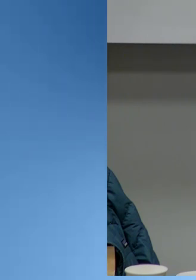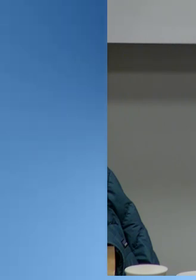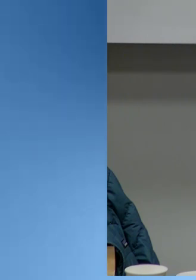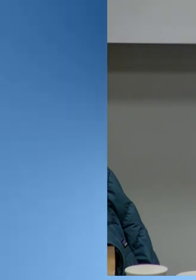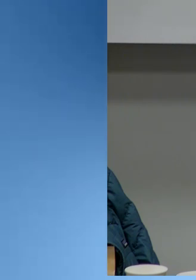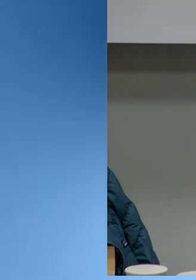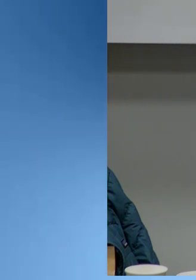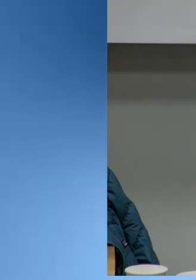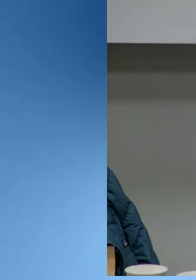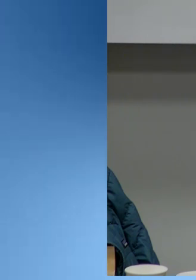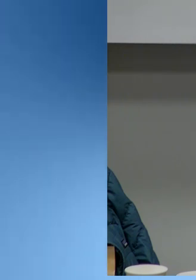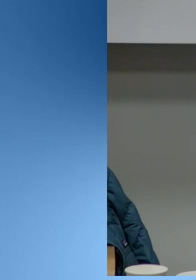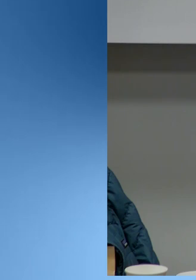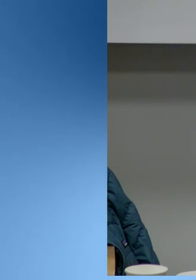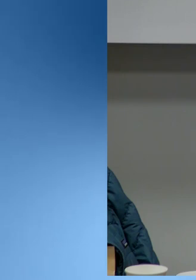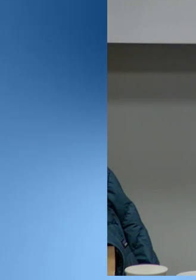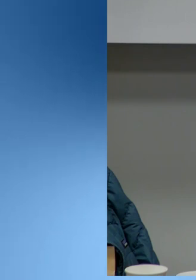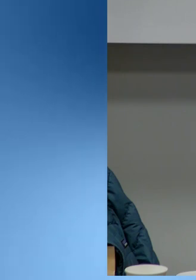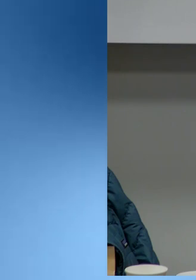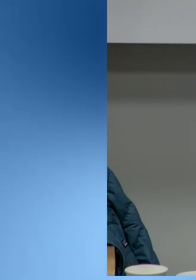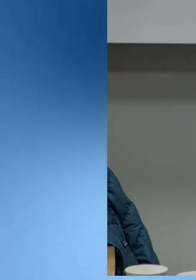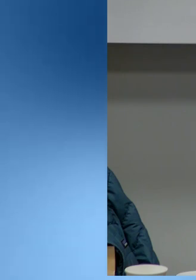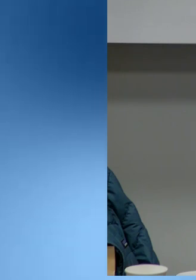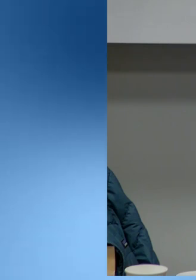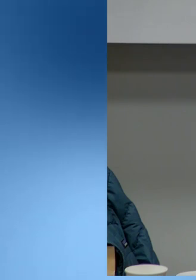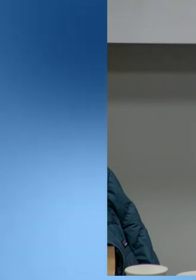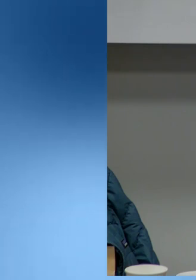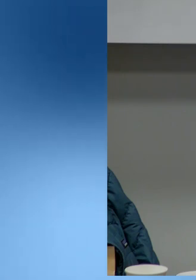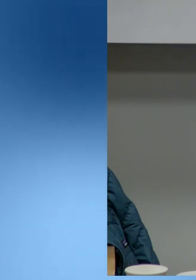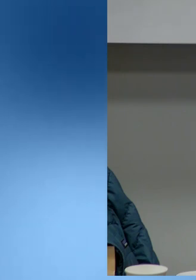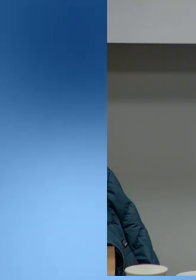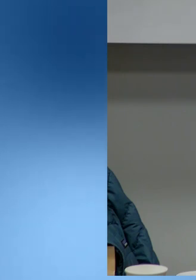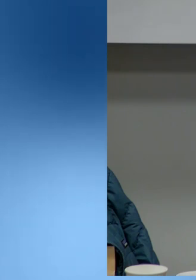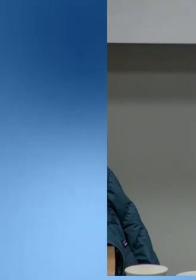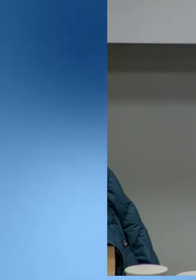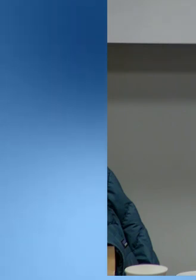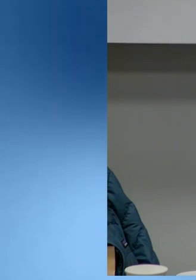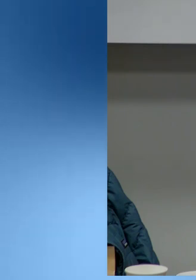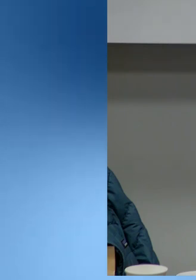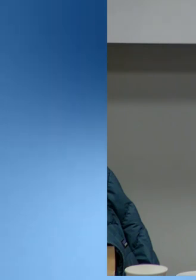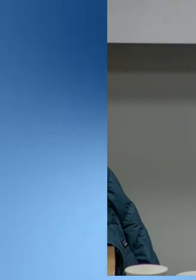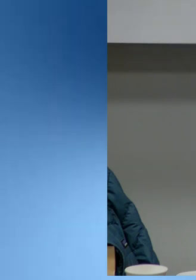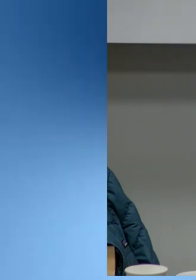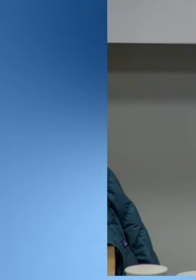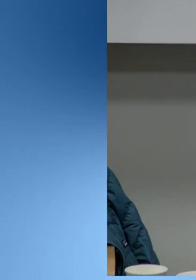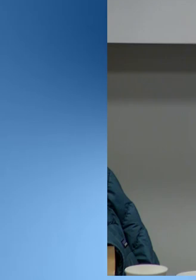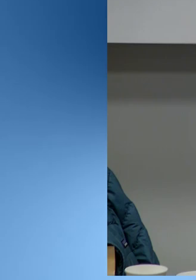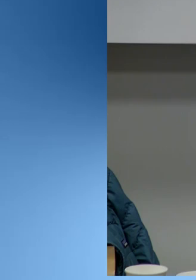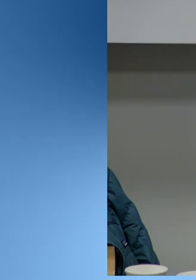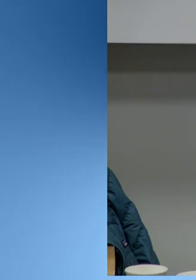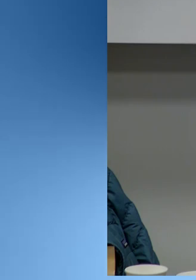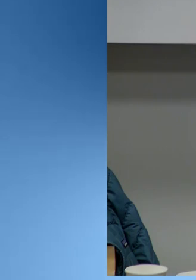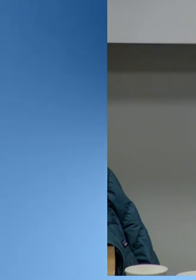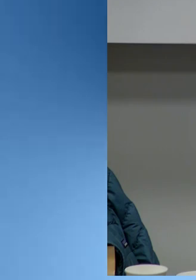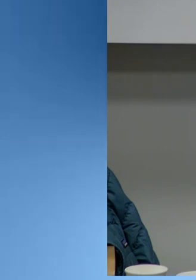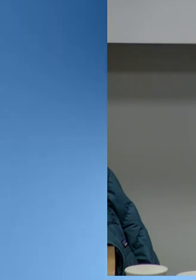juste pour interrompre le conseil municipal pour exprimer des choses qui encore une fois on ne juge pas la difficulté de la situation évidemment et de l'émoi que ça peut générer de la frustration que ça peut